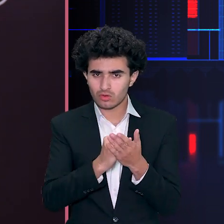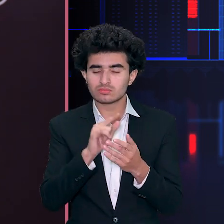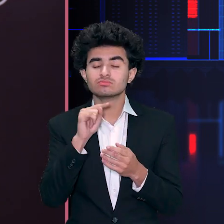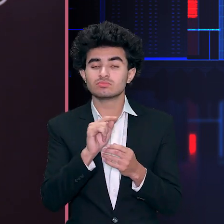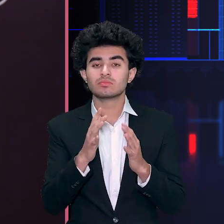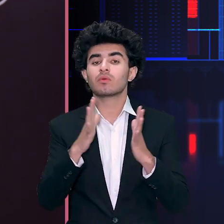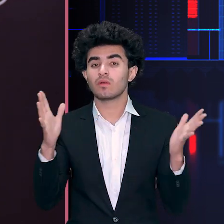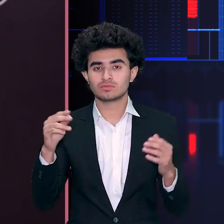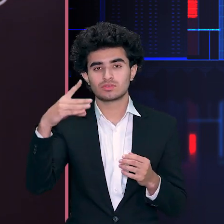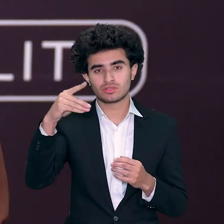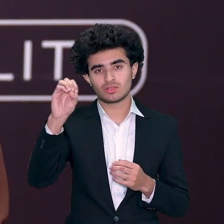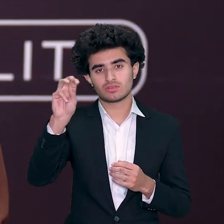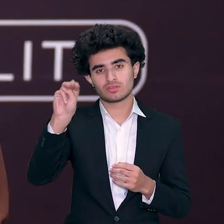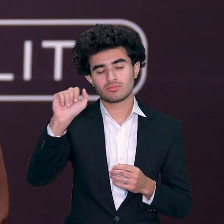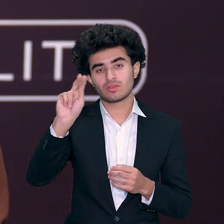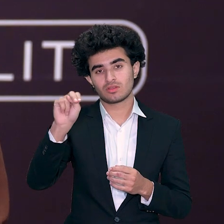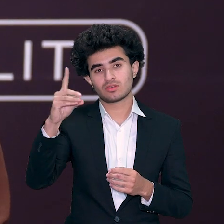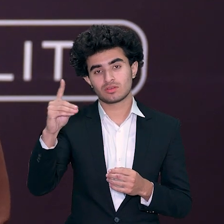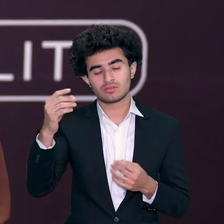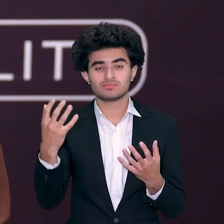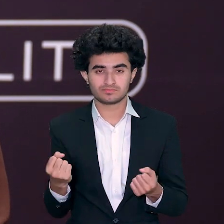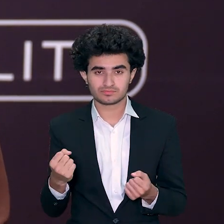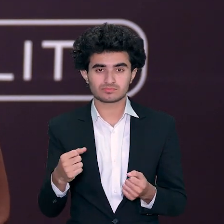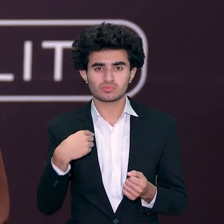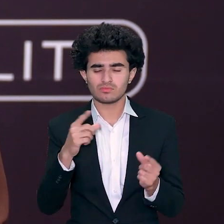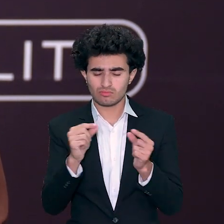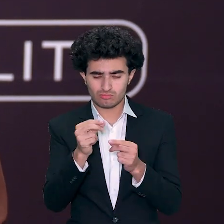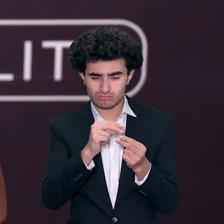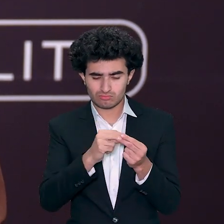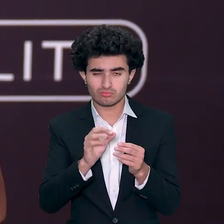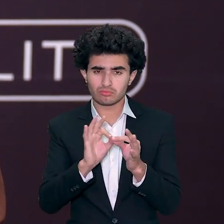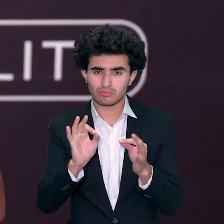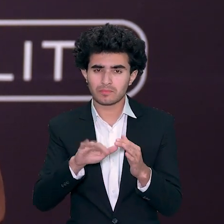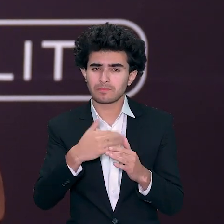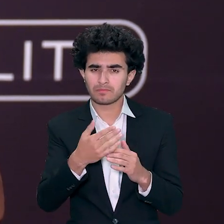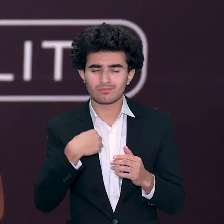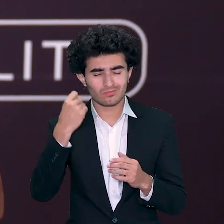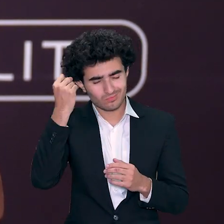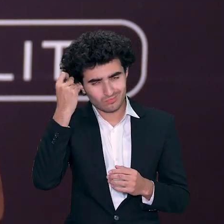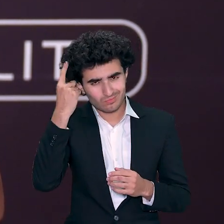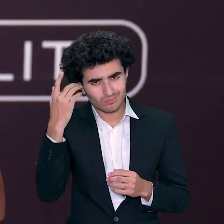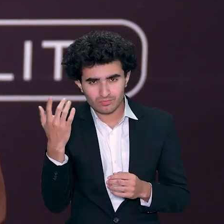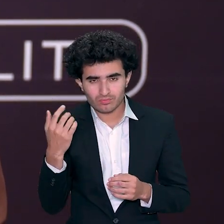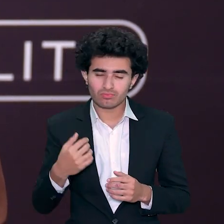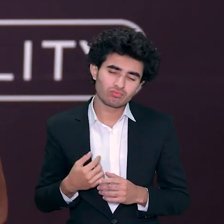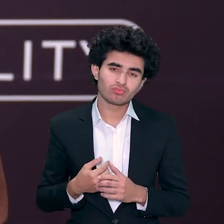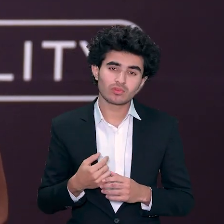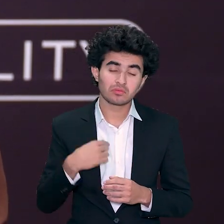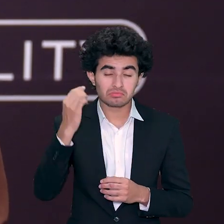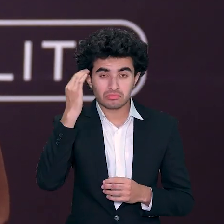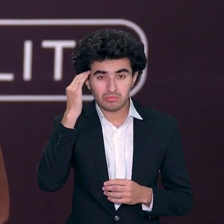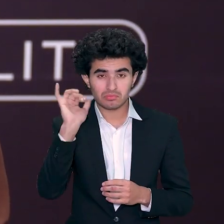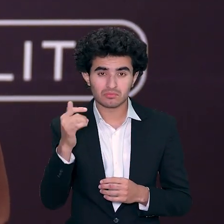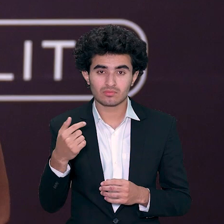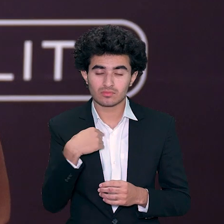کی ایک ڈیمانڈ ہے. تو میں نے کچھ پینٹنگز بنائے فگریٹیو، لیکن بعد میں مجھے لگا کہ اچھا